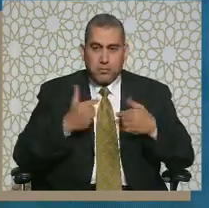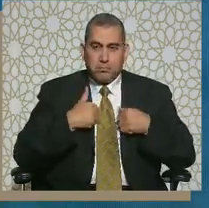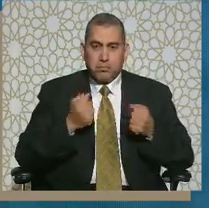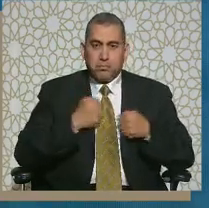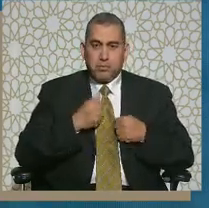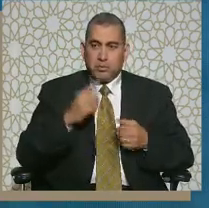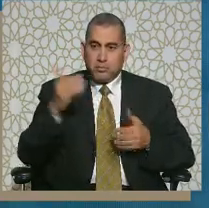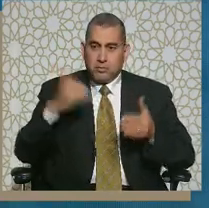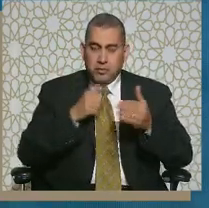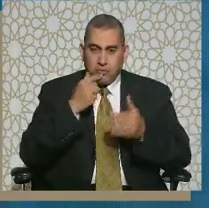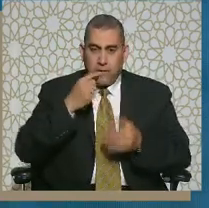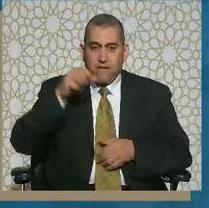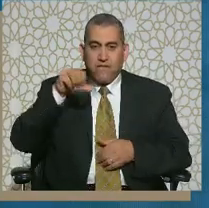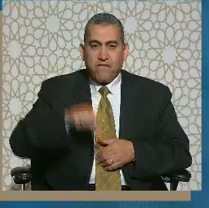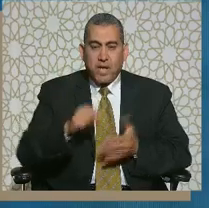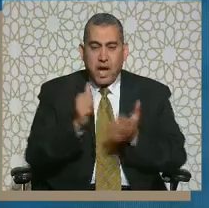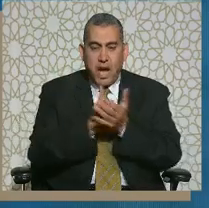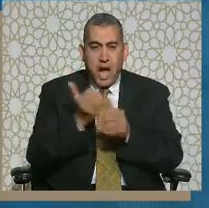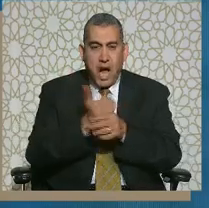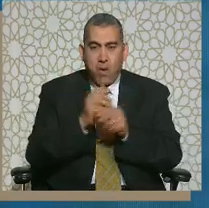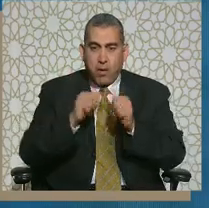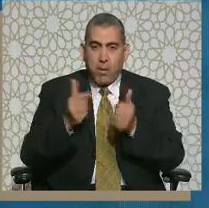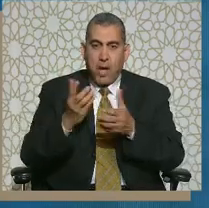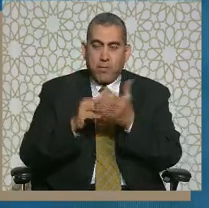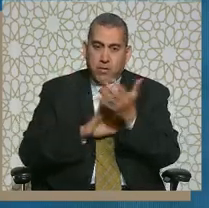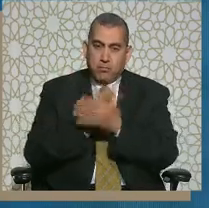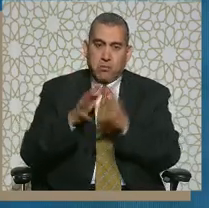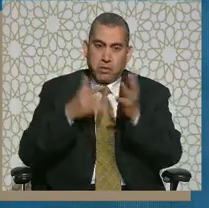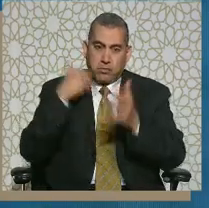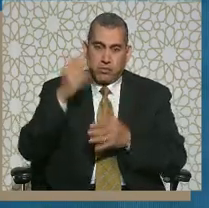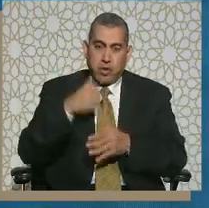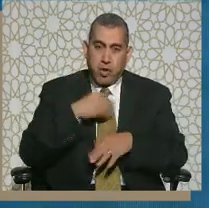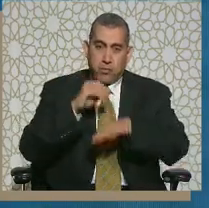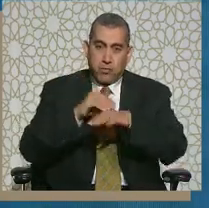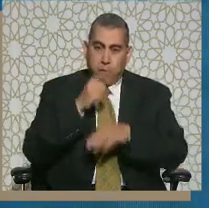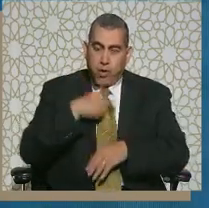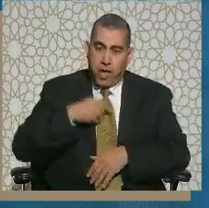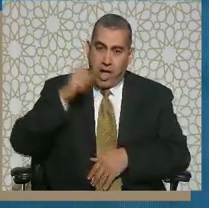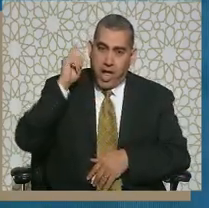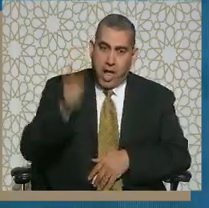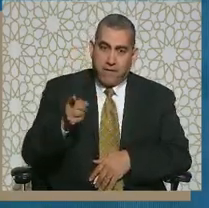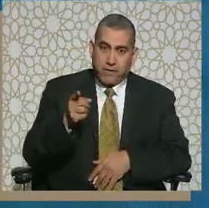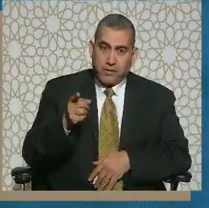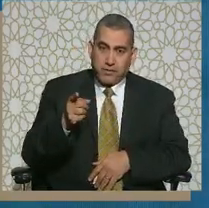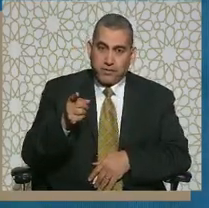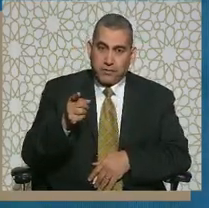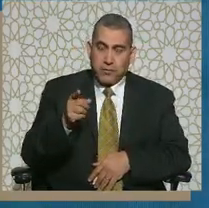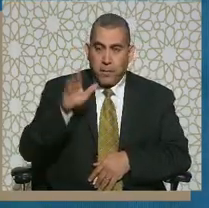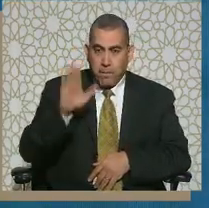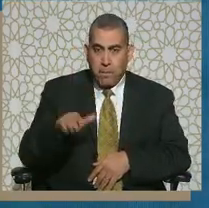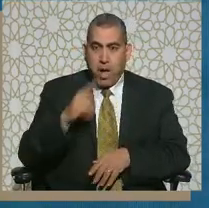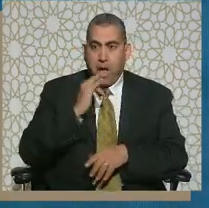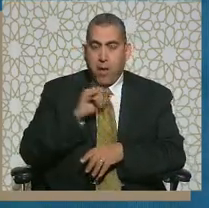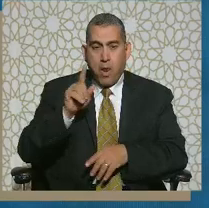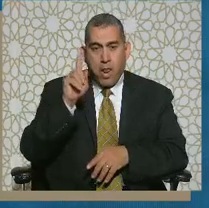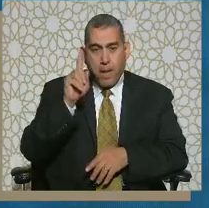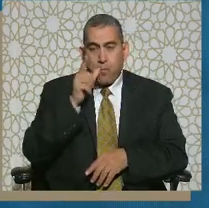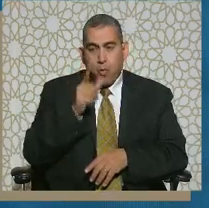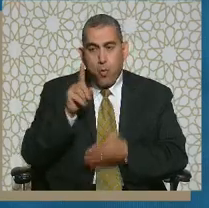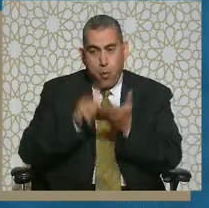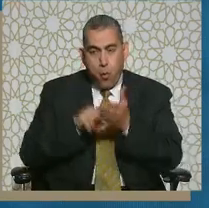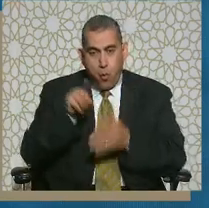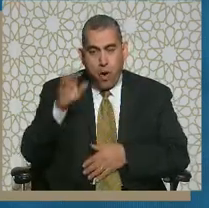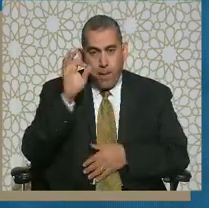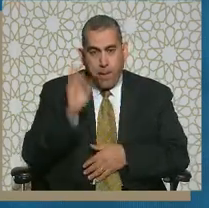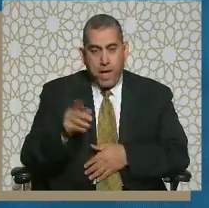ممكن يفسد الح الحياه الزوجيه بتاعه ابنك كلها ومش هقدر اقول لها ان هي تفضل بده لكن واجب عليها كمان